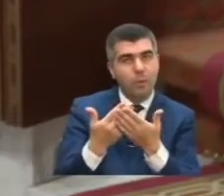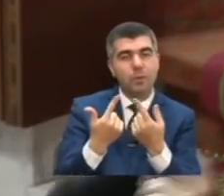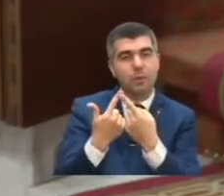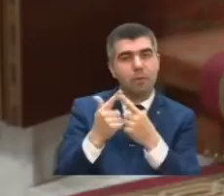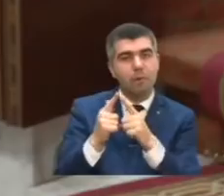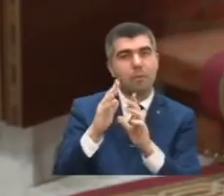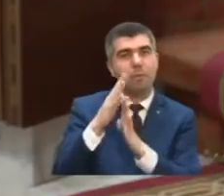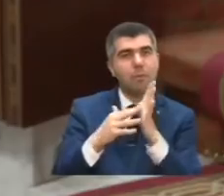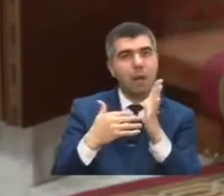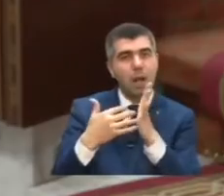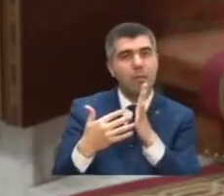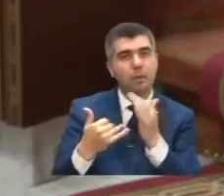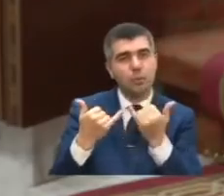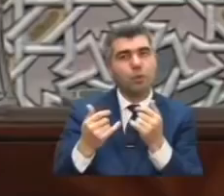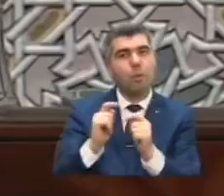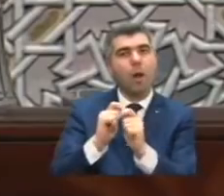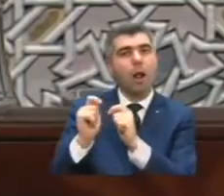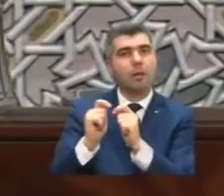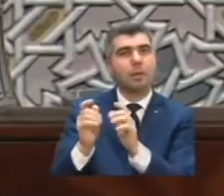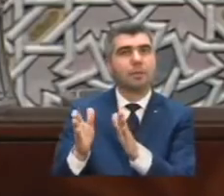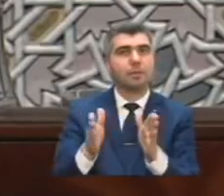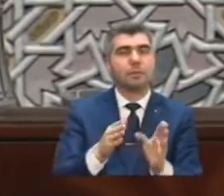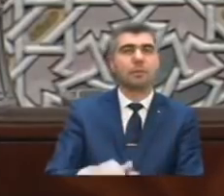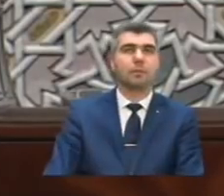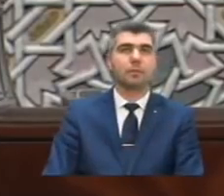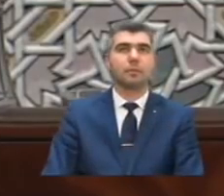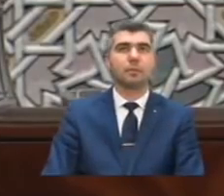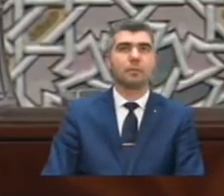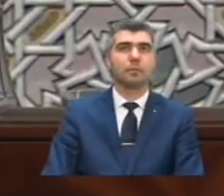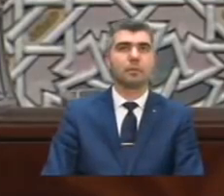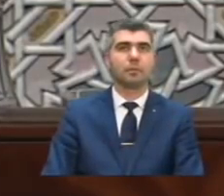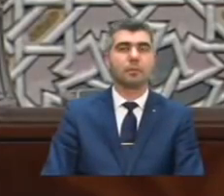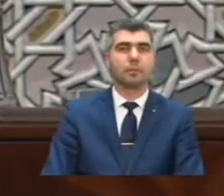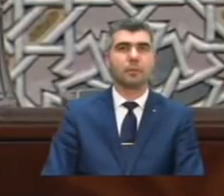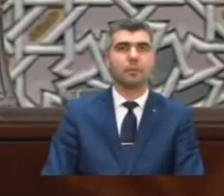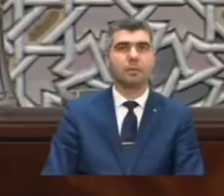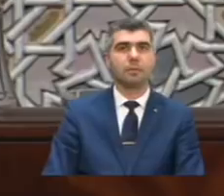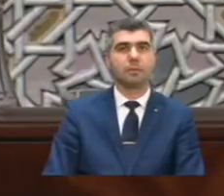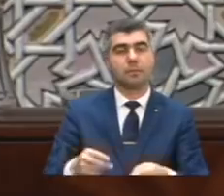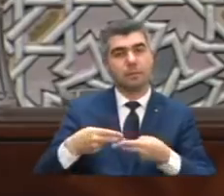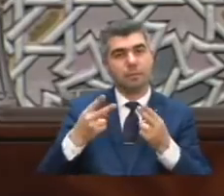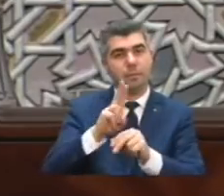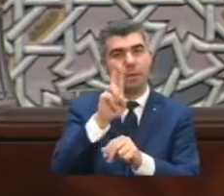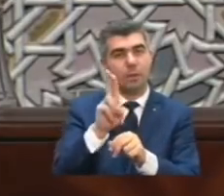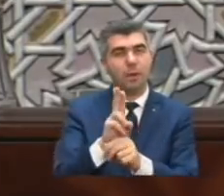بهذا البرنامج الذي نحن بصدده. شكرا سيد الرئيس. شكرا. تعقيب سيد النائب تفضل.